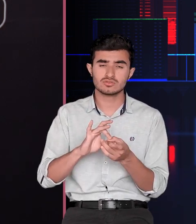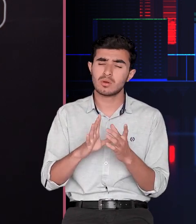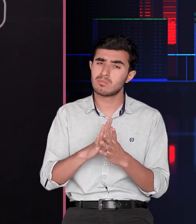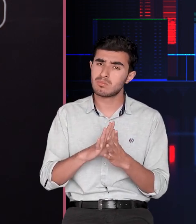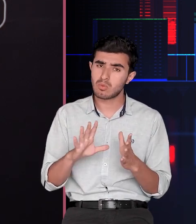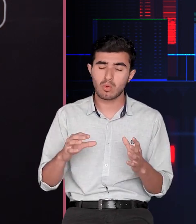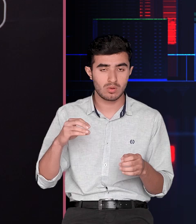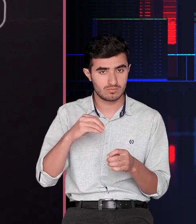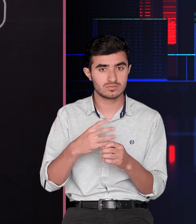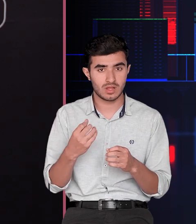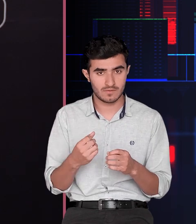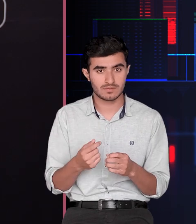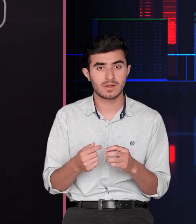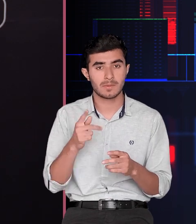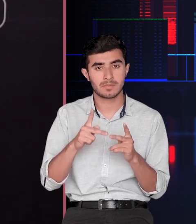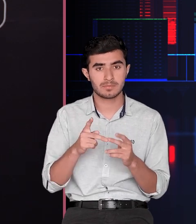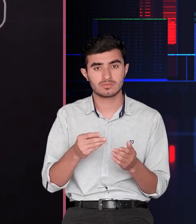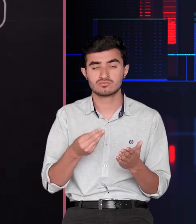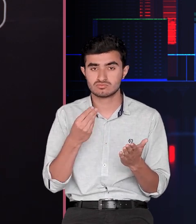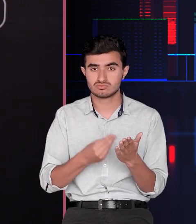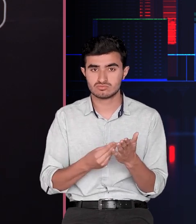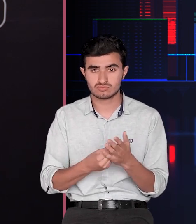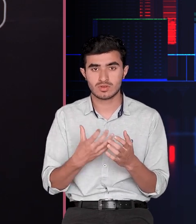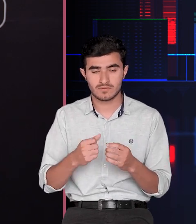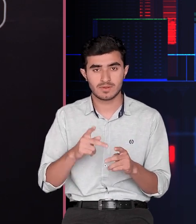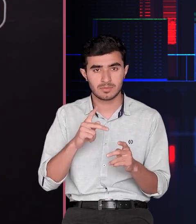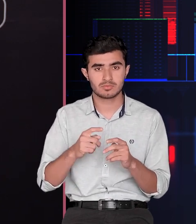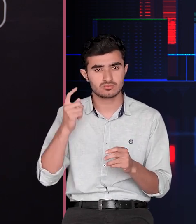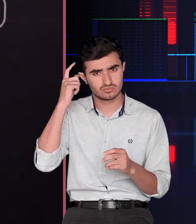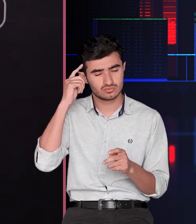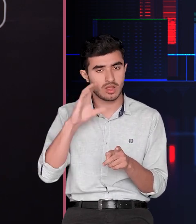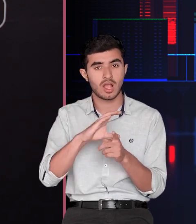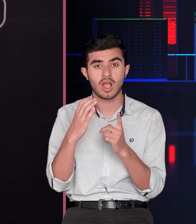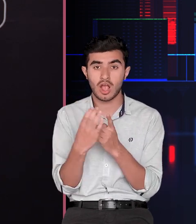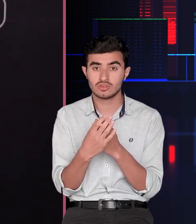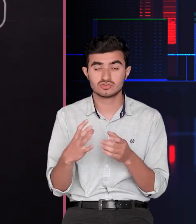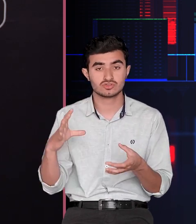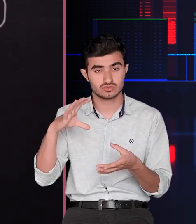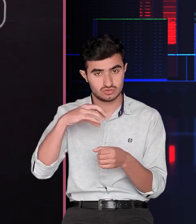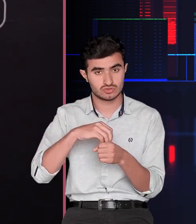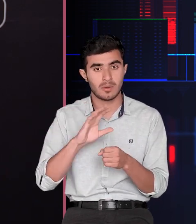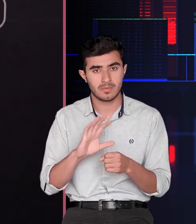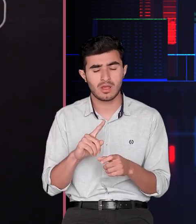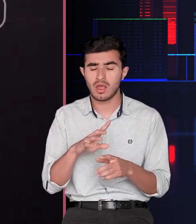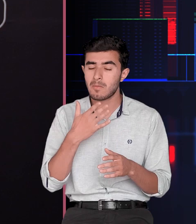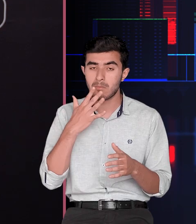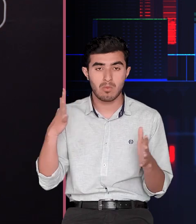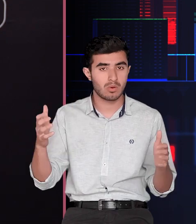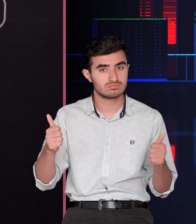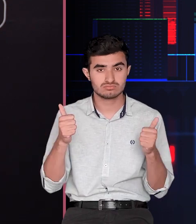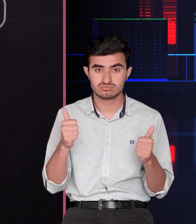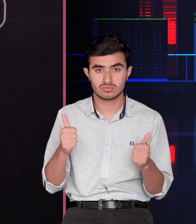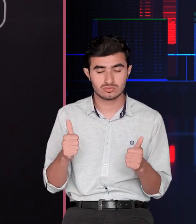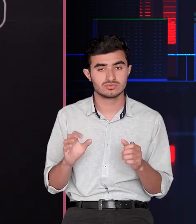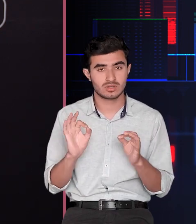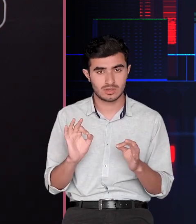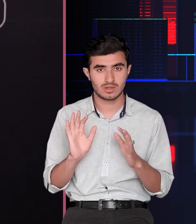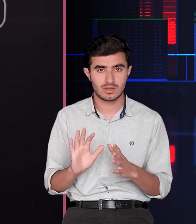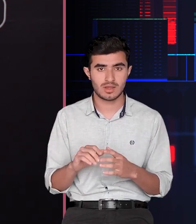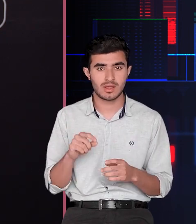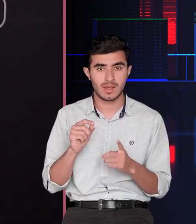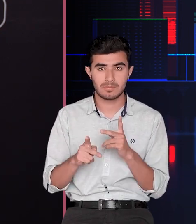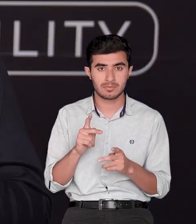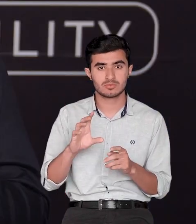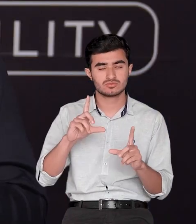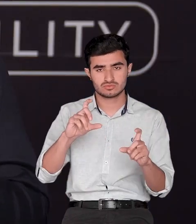की क्राफ्ट्समैनशिप जुड़ी हुई है। तो ये एक बहुत बड़ा मेरा ख्याल है लैकिंग कर रही थी चीज़, जिसको लोग डॉक्यूमेंट्स नहीं कर